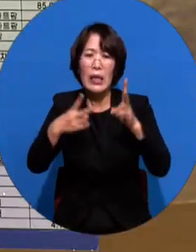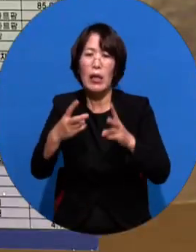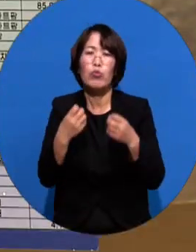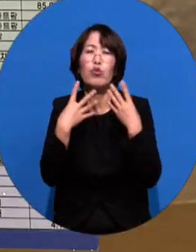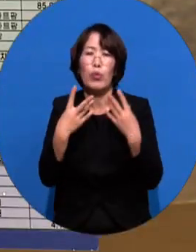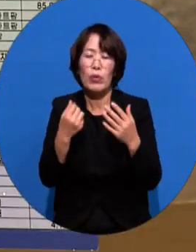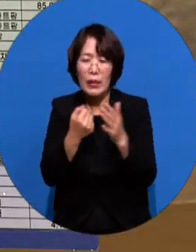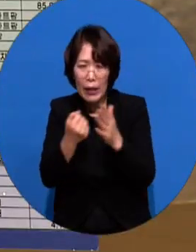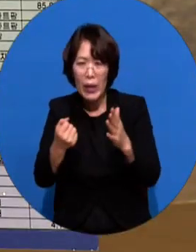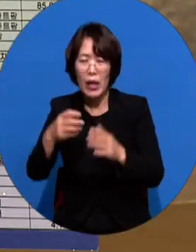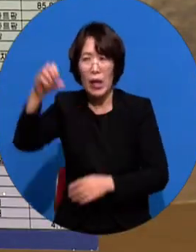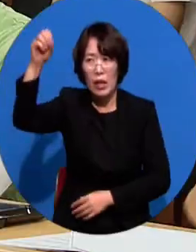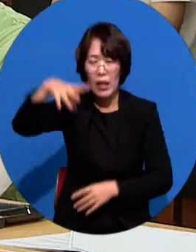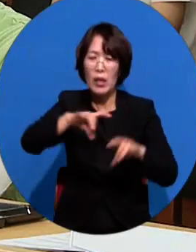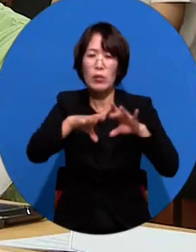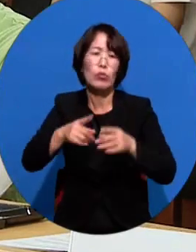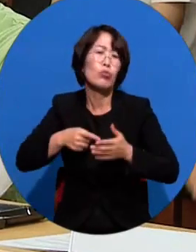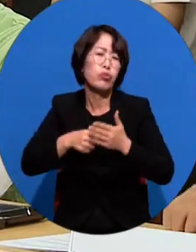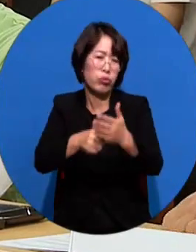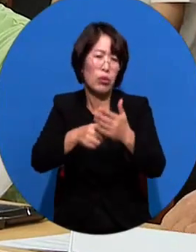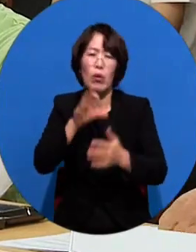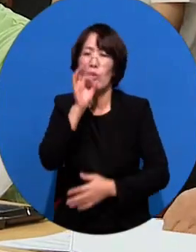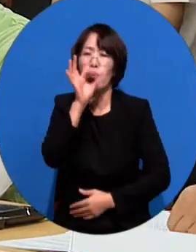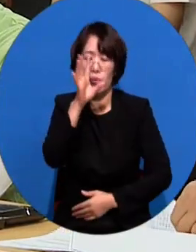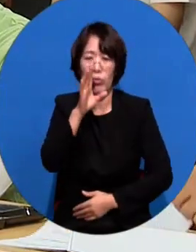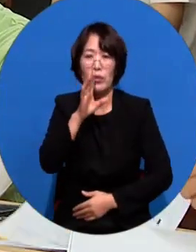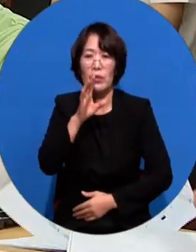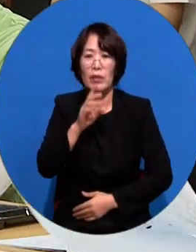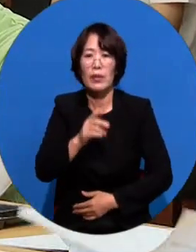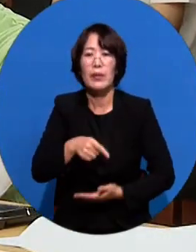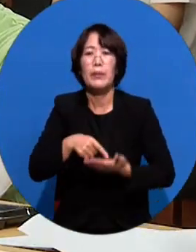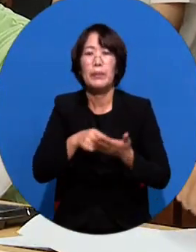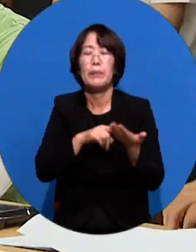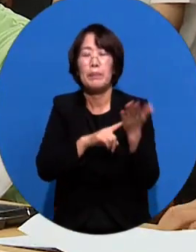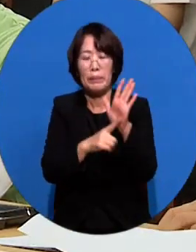삼선간척지에 태양광 발전사업 추진은 불가능하다고 밝혔습니다